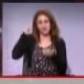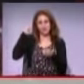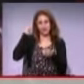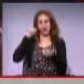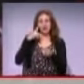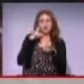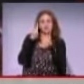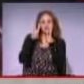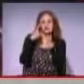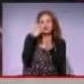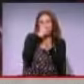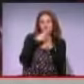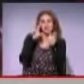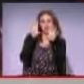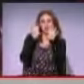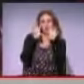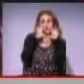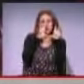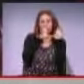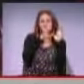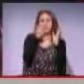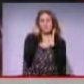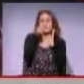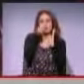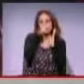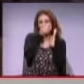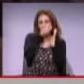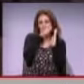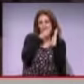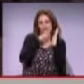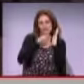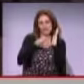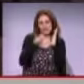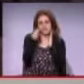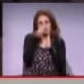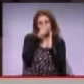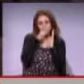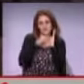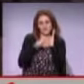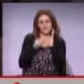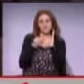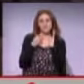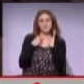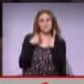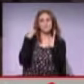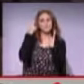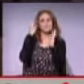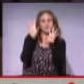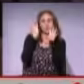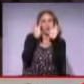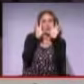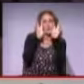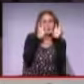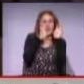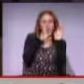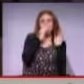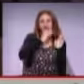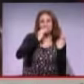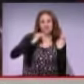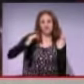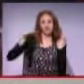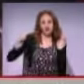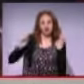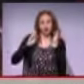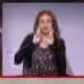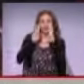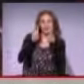جميله دي وسلاحف النينجا والحاجات دي. فبدات ارسمها ومن هنا بدات اعرف اصلا انا بعرف ارسم ما كنتش اعرف يعني.